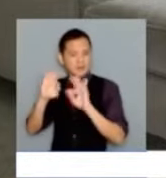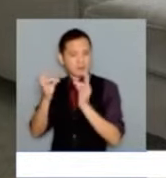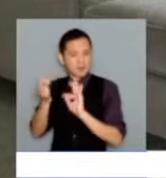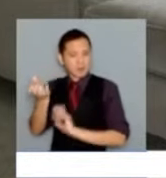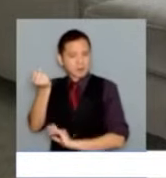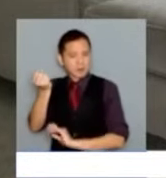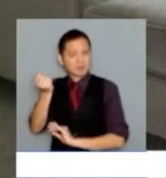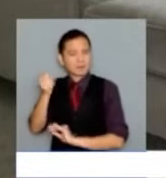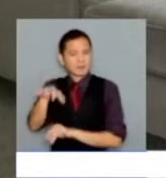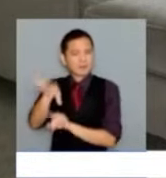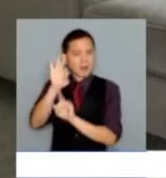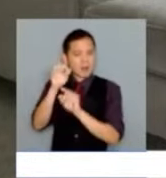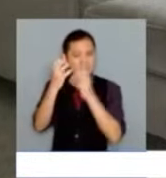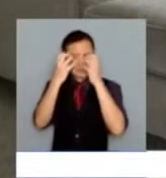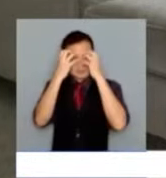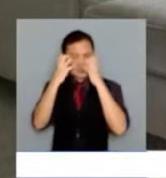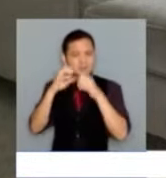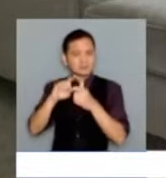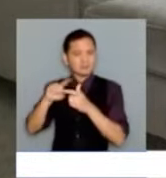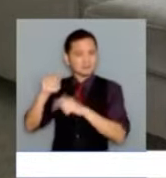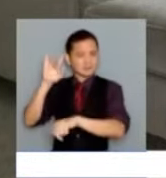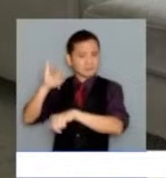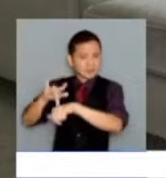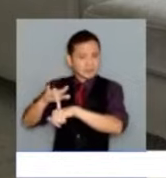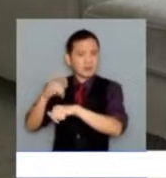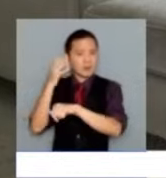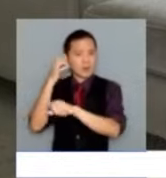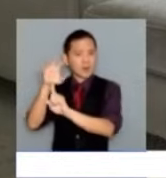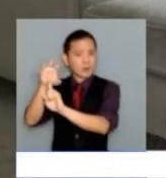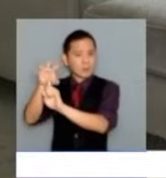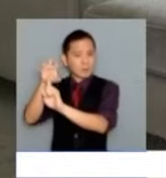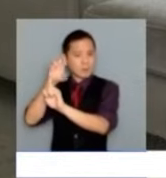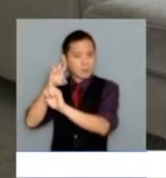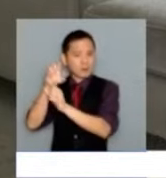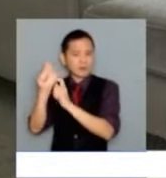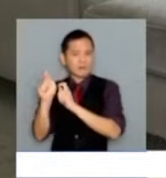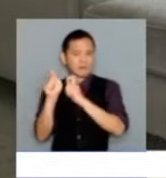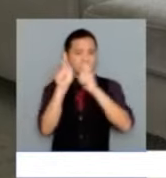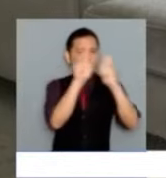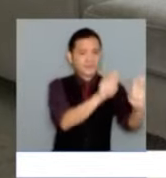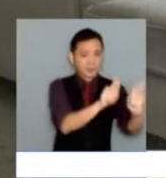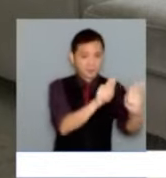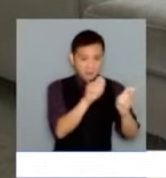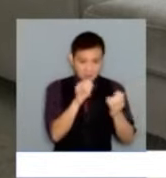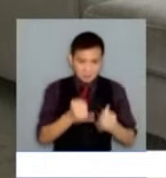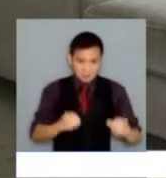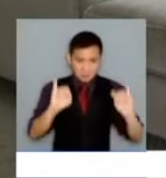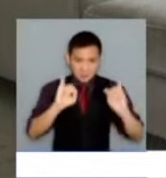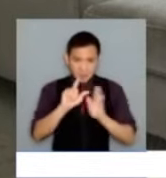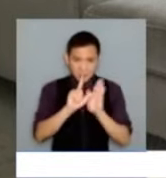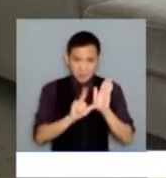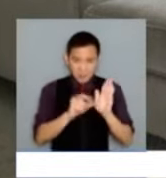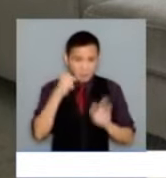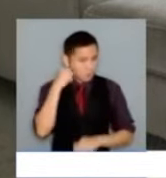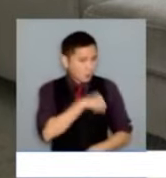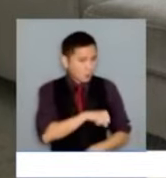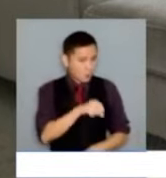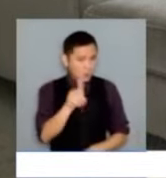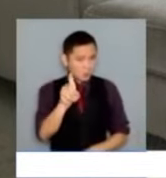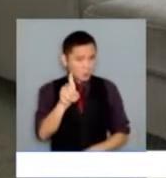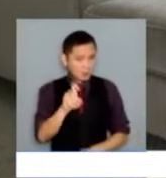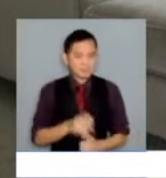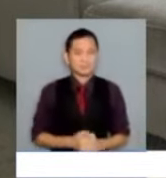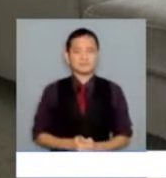kaya hinawakan nila ang mga to para ilipat ng pwesto. May paglabag pa rin ba sila? Naku, 1997 pa po